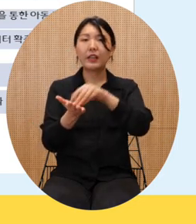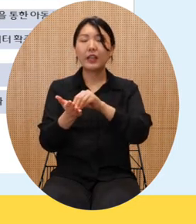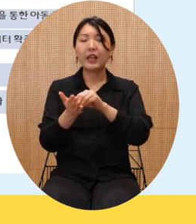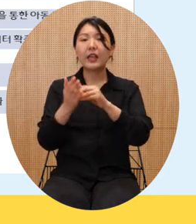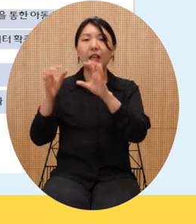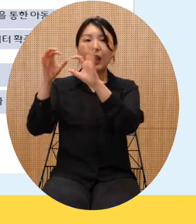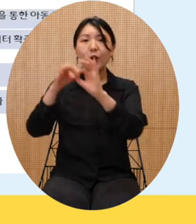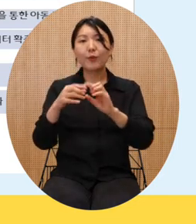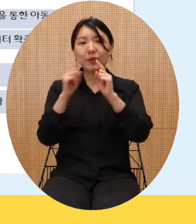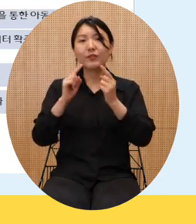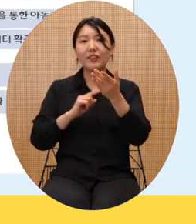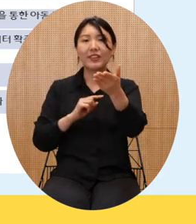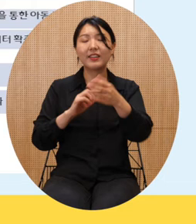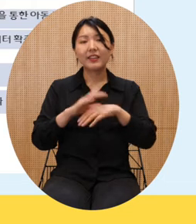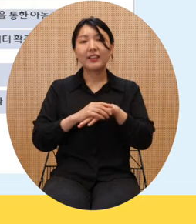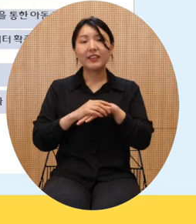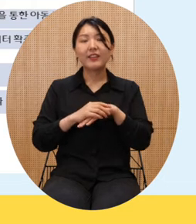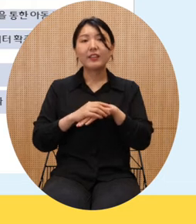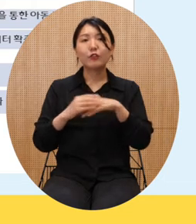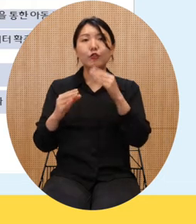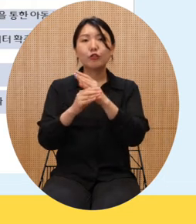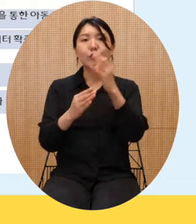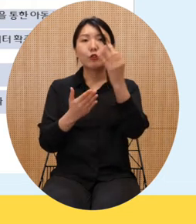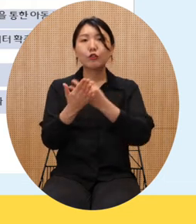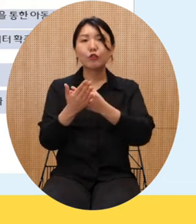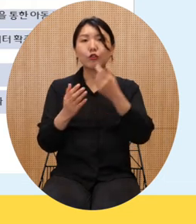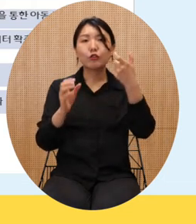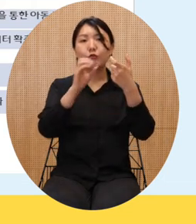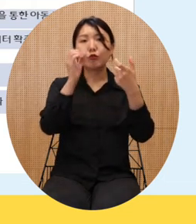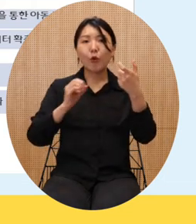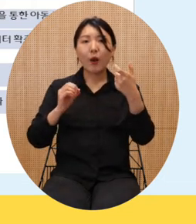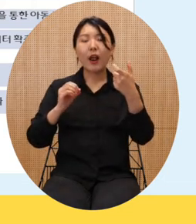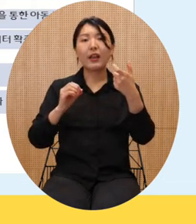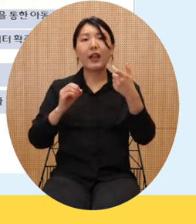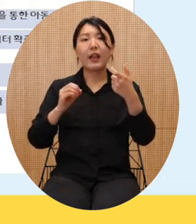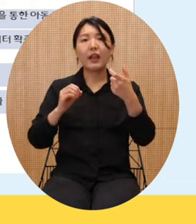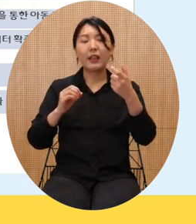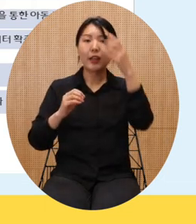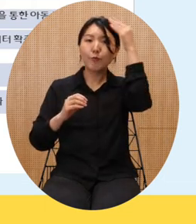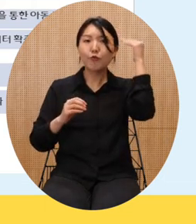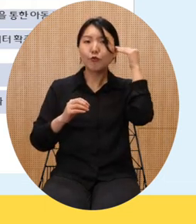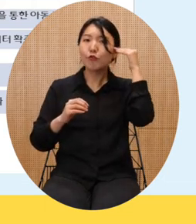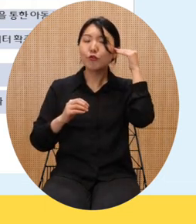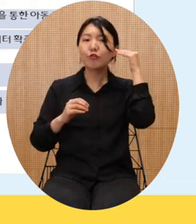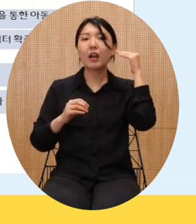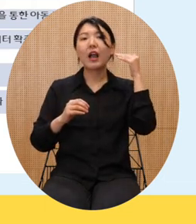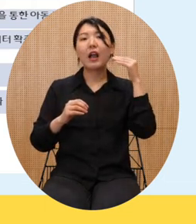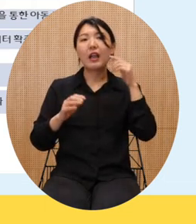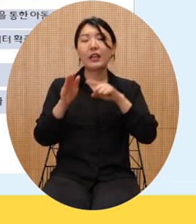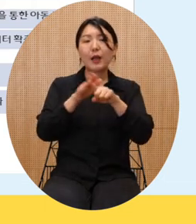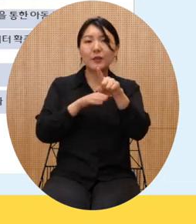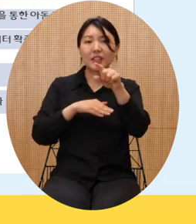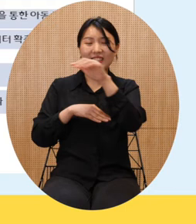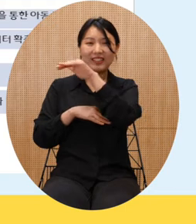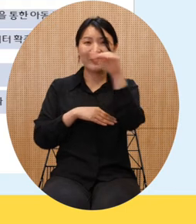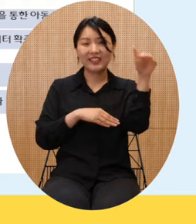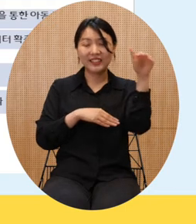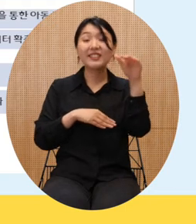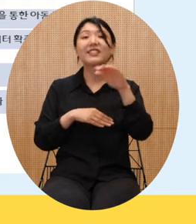말씀드린 중에 그 개선 과제는 계속 말씀을 드렸는데요. 좀 지금 중위소득